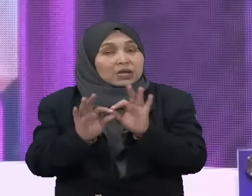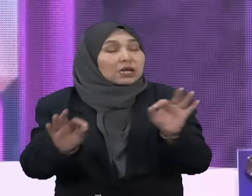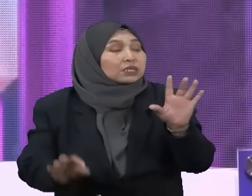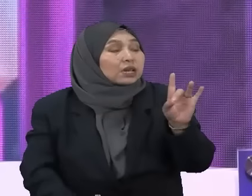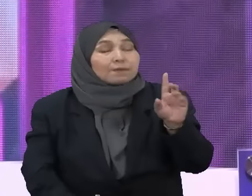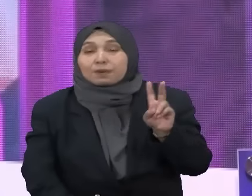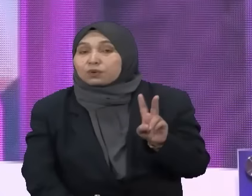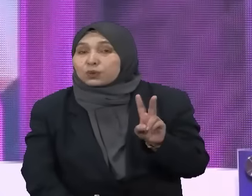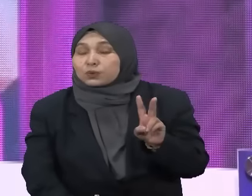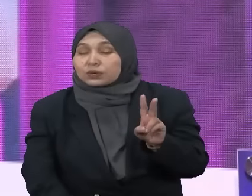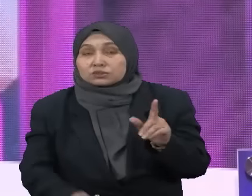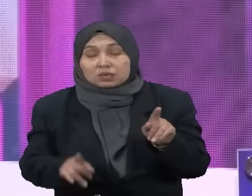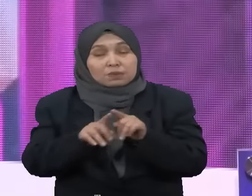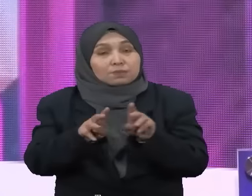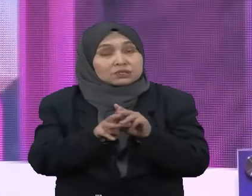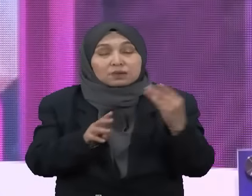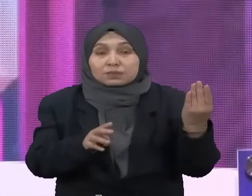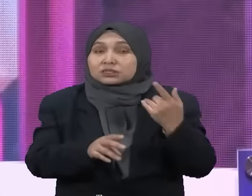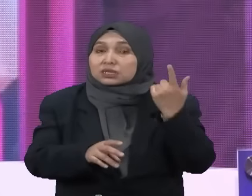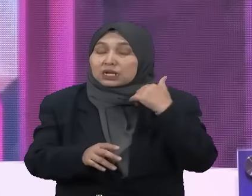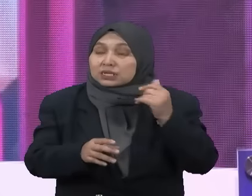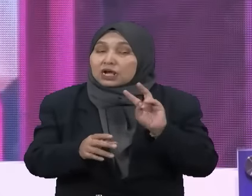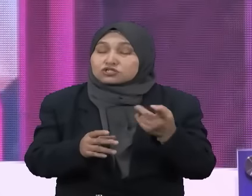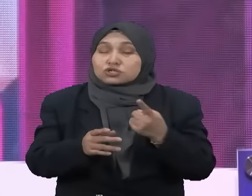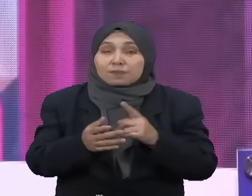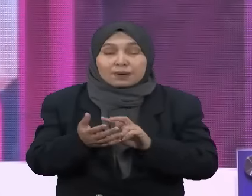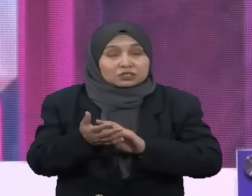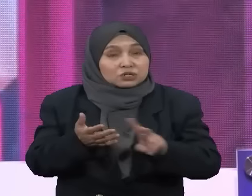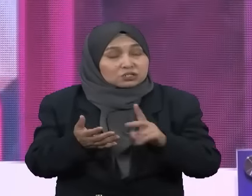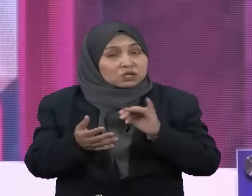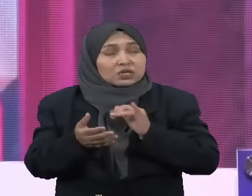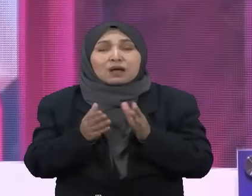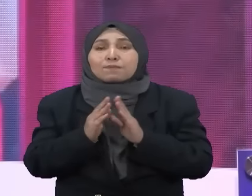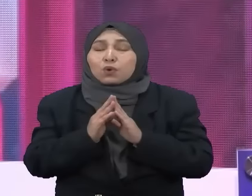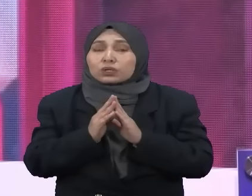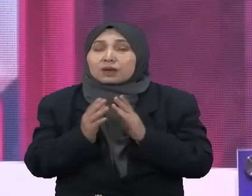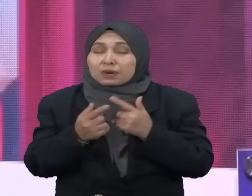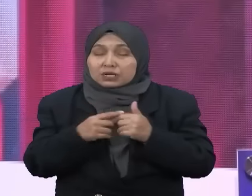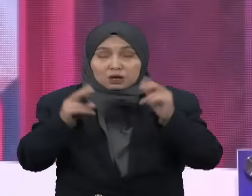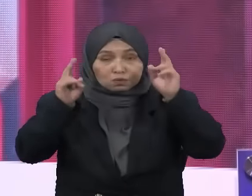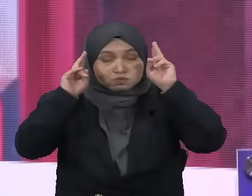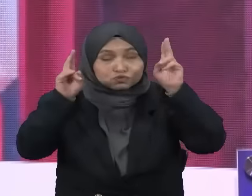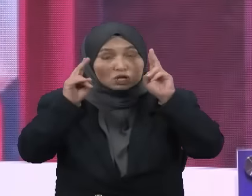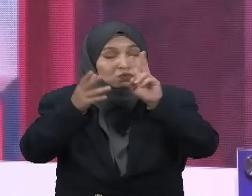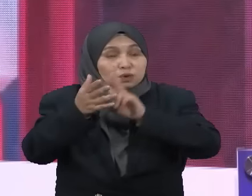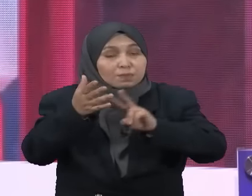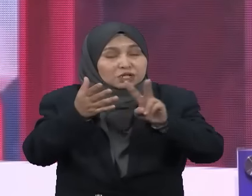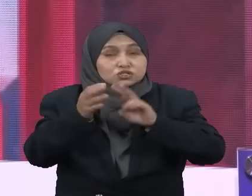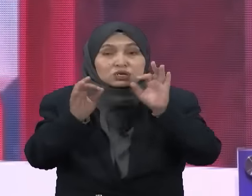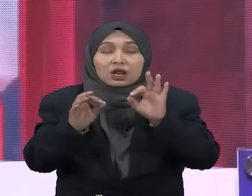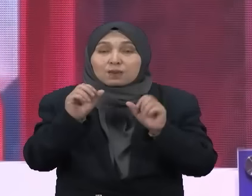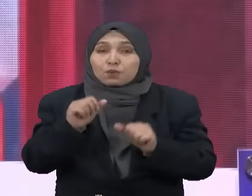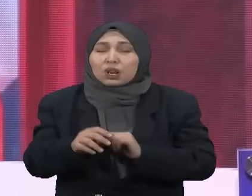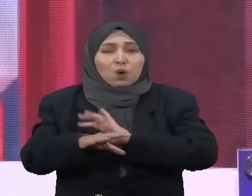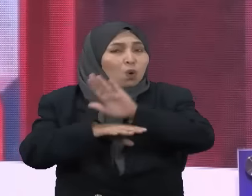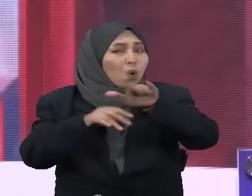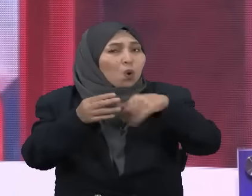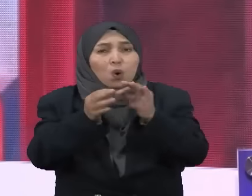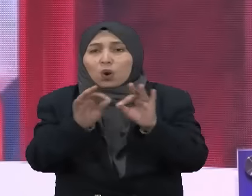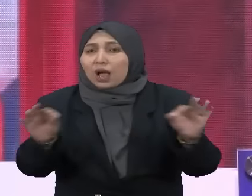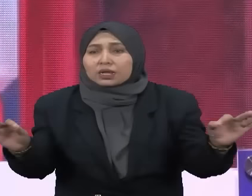ke-82, seperti biasa tuan-tuan, kalau tadi hanyalah bacaan intro, sekarang saya nak mohon daripada Al-Fadhil Ustaz untuk membaca kalau boleh ke semua ayat